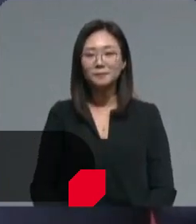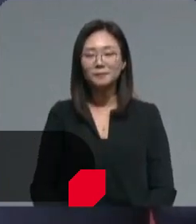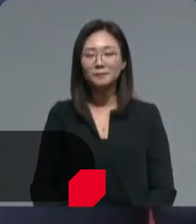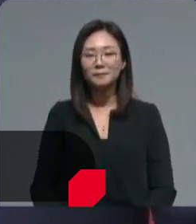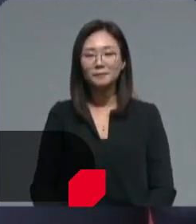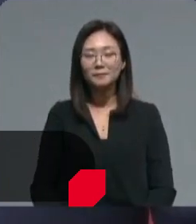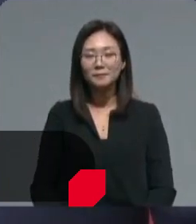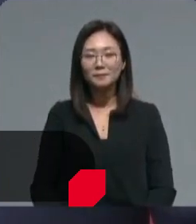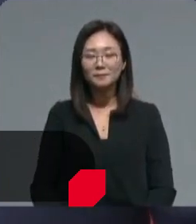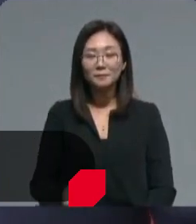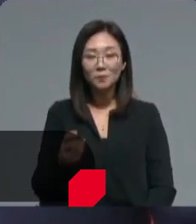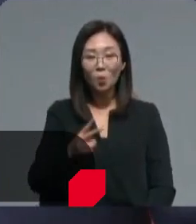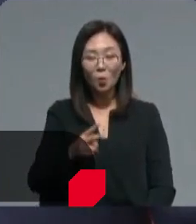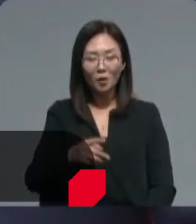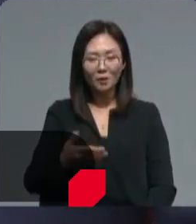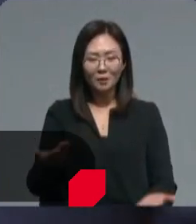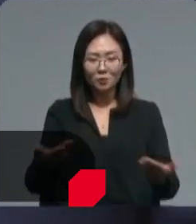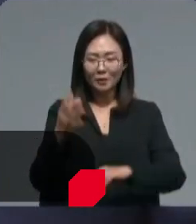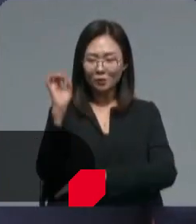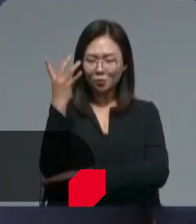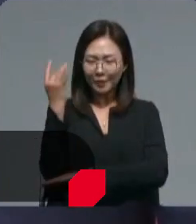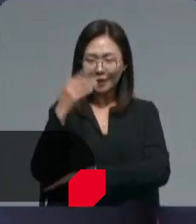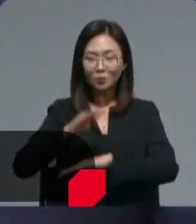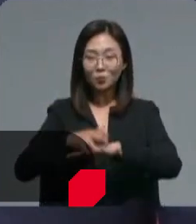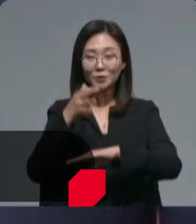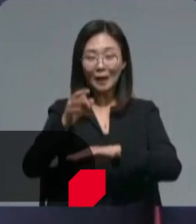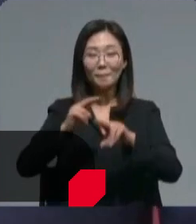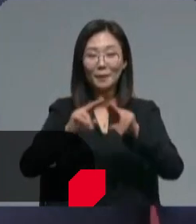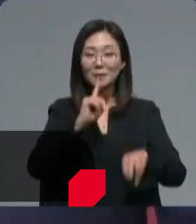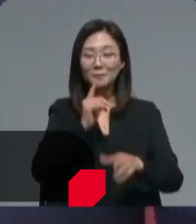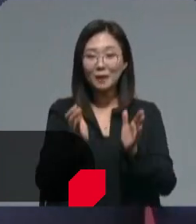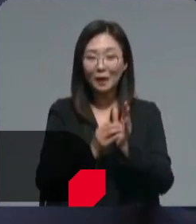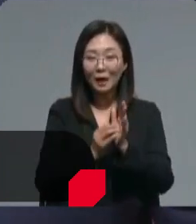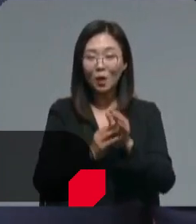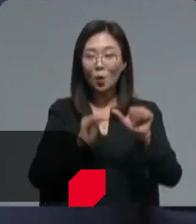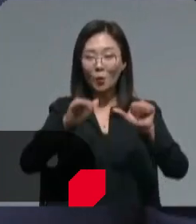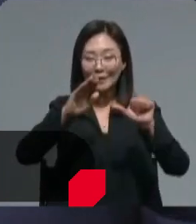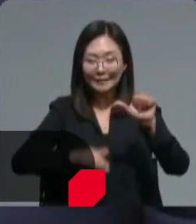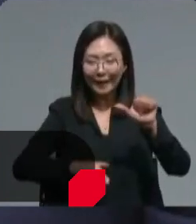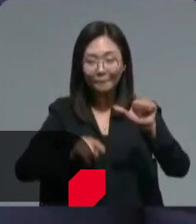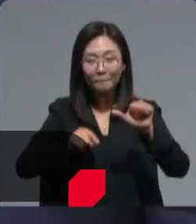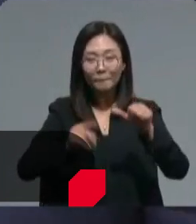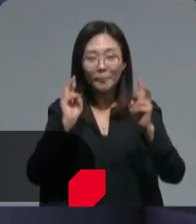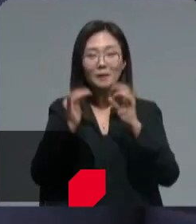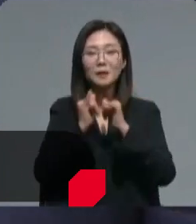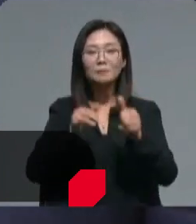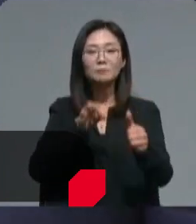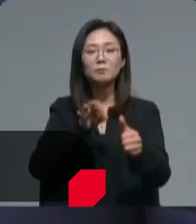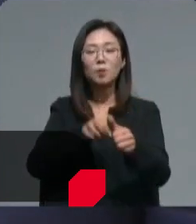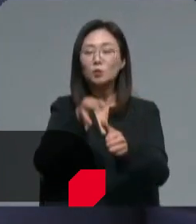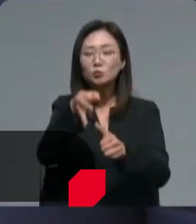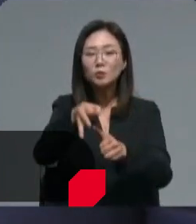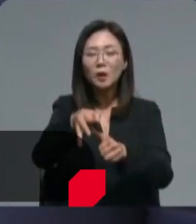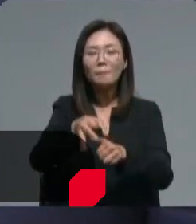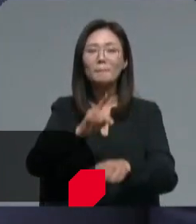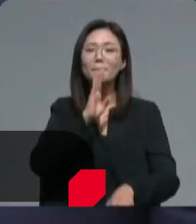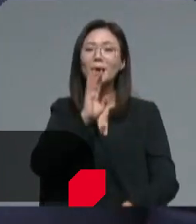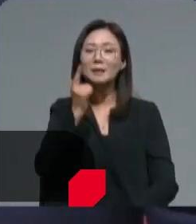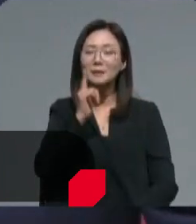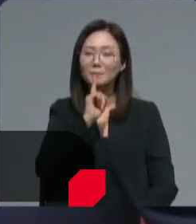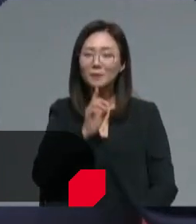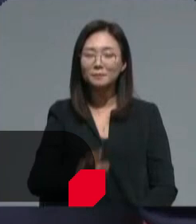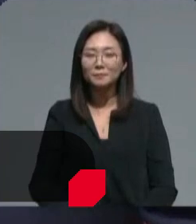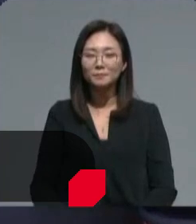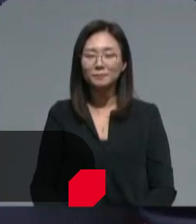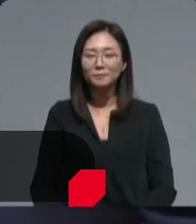계셔보세요. 그리고 최저임금도 폐지하자고 하고 5인 미만 사업장 적용은 시기상조라고 하고 아니 저는 정확하게